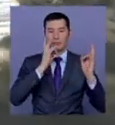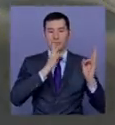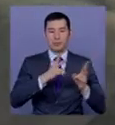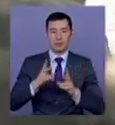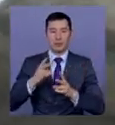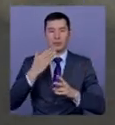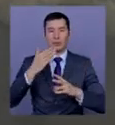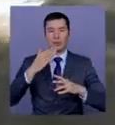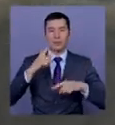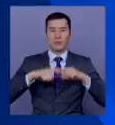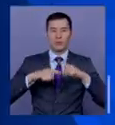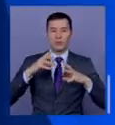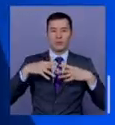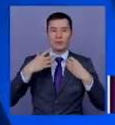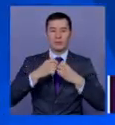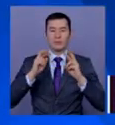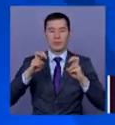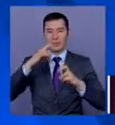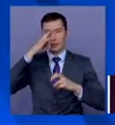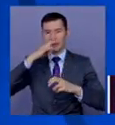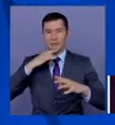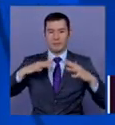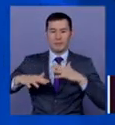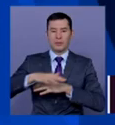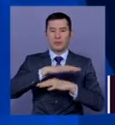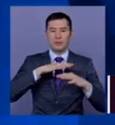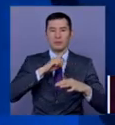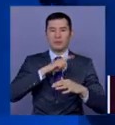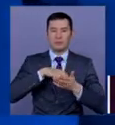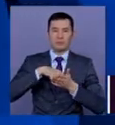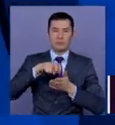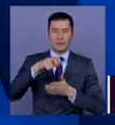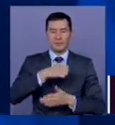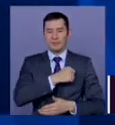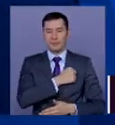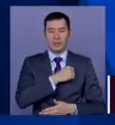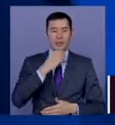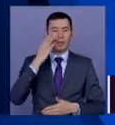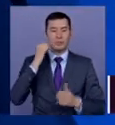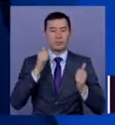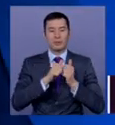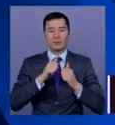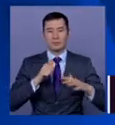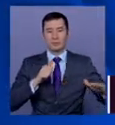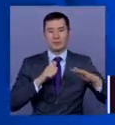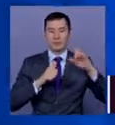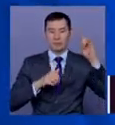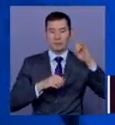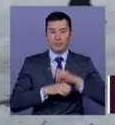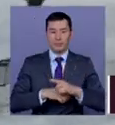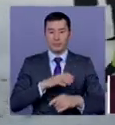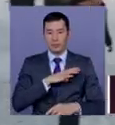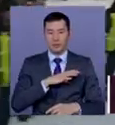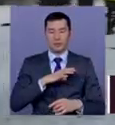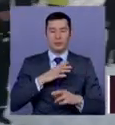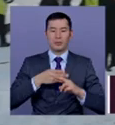тума туыстарына жалпы қазақ халқына қайғыра көңіл айтатынын жеткізді. Айтуынша, Алматы маңында болған апат авиация жүйесіндегі